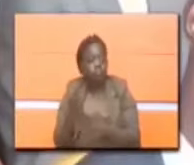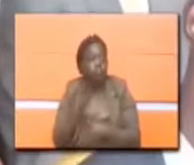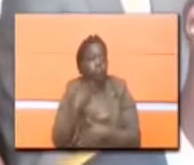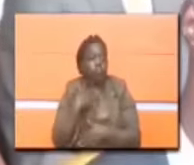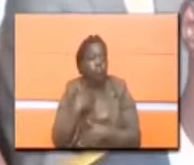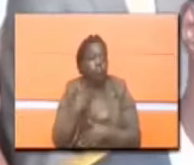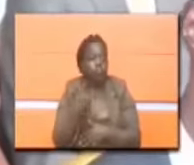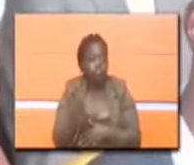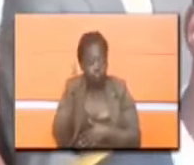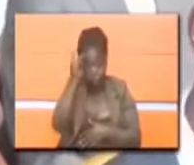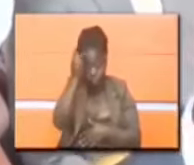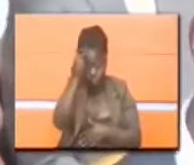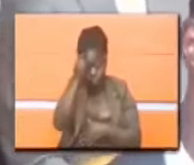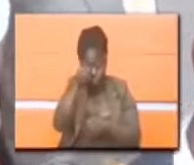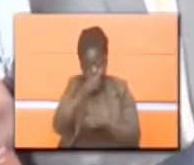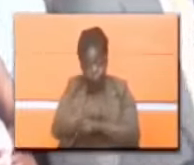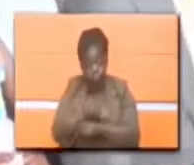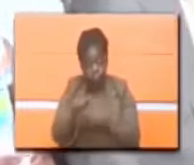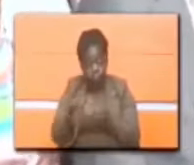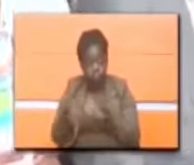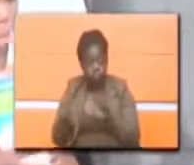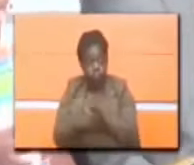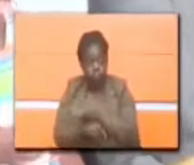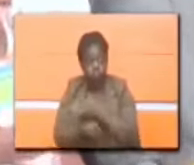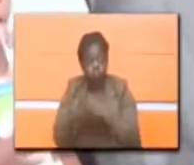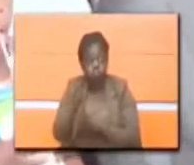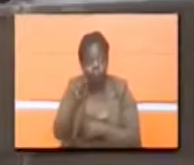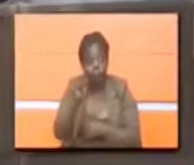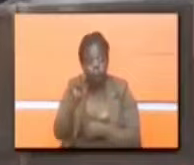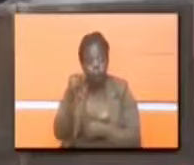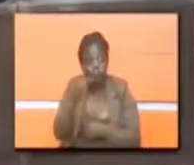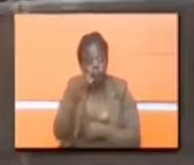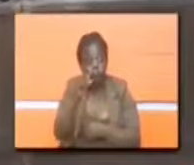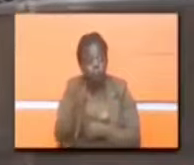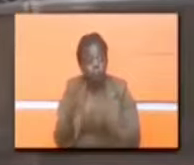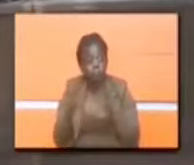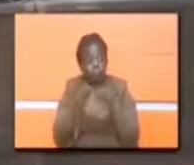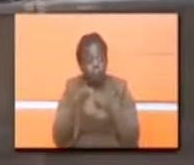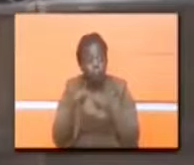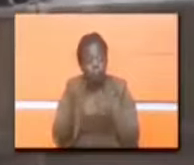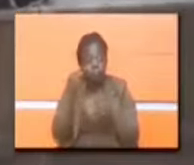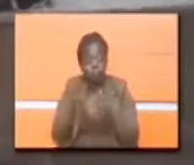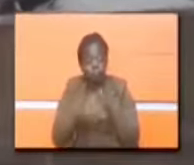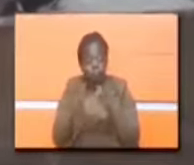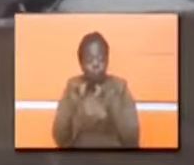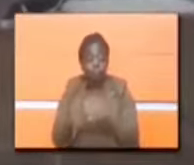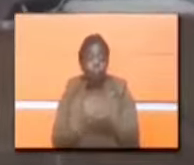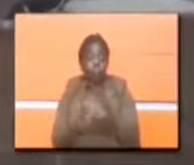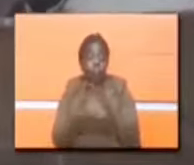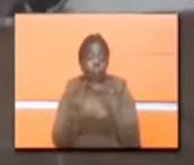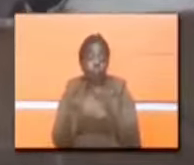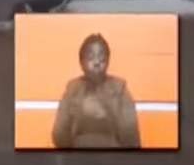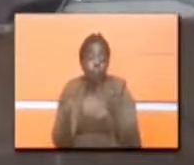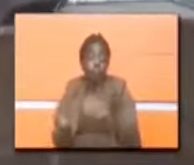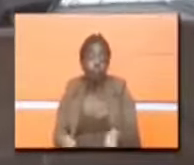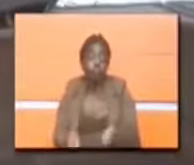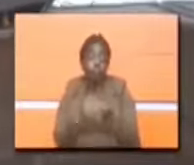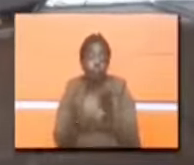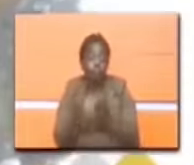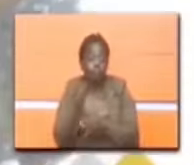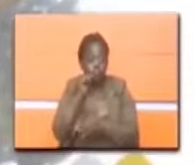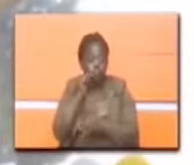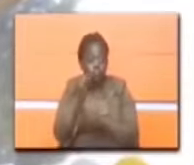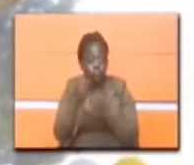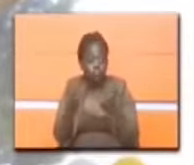tubwetaaga. Principal w'essomero era nga yamyuka Kaggo Ronald Mpagi ayogedde ebibakuumidde ku ntikko omulina okusitula ebitone